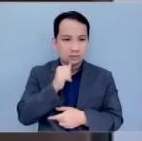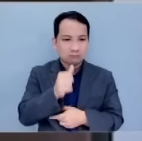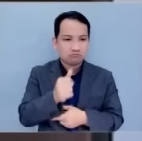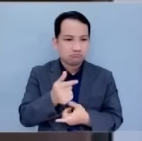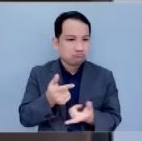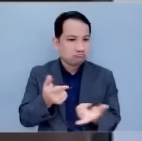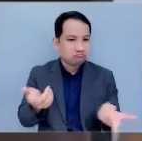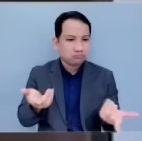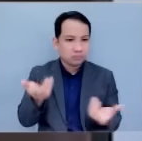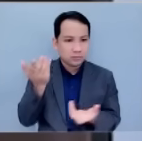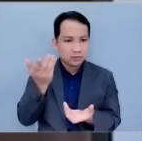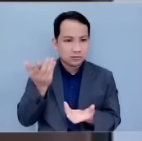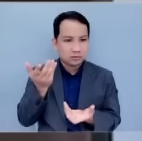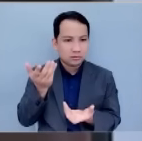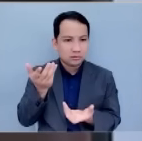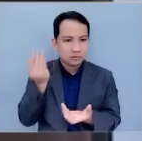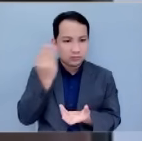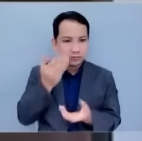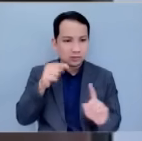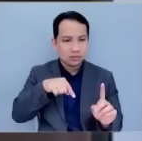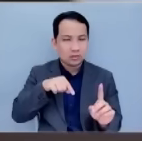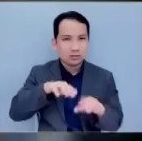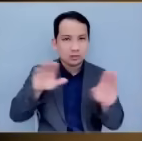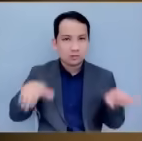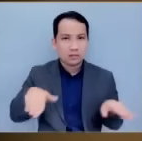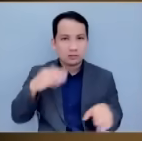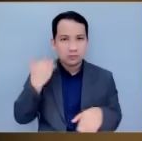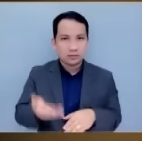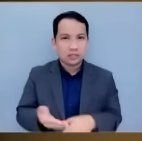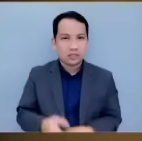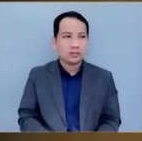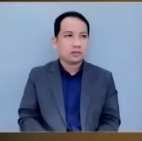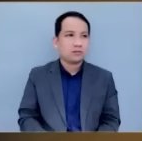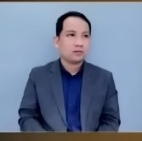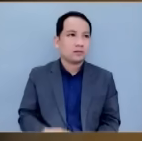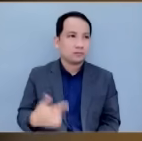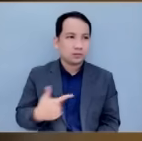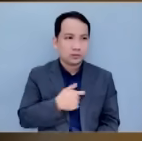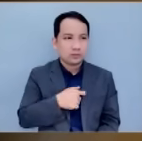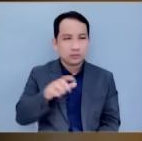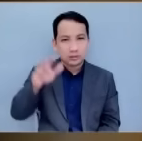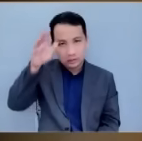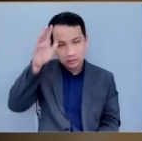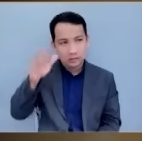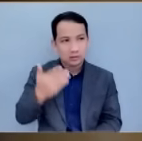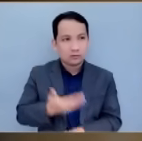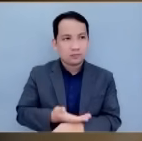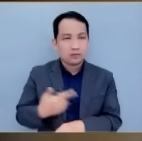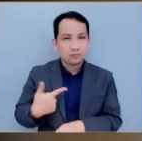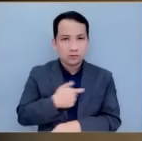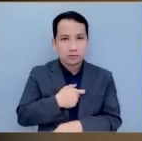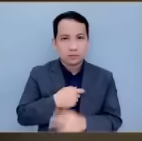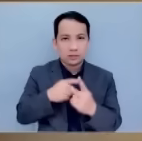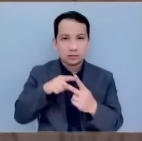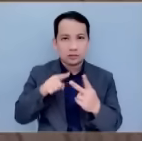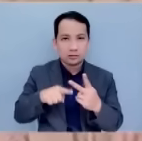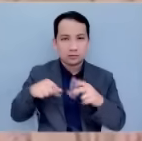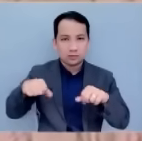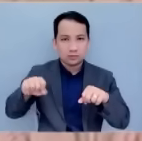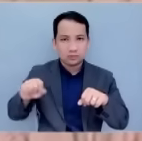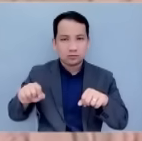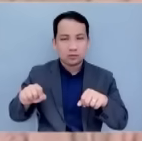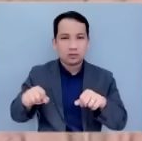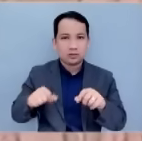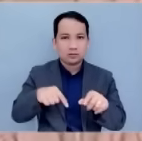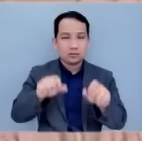sa impact yung bata namatay. Sugatan at nasa ospital ang ama ng bata. Sugatan din ang 2 pang angkas ng motor. Tulala at halos